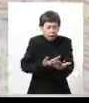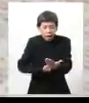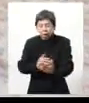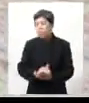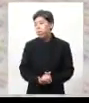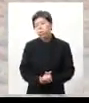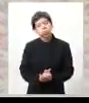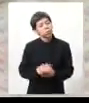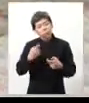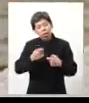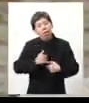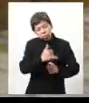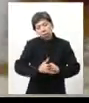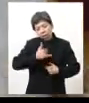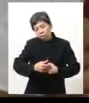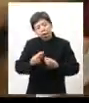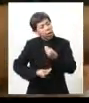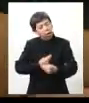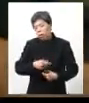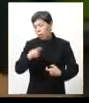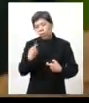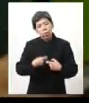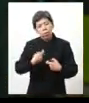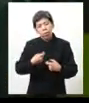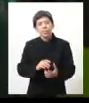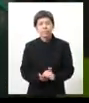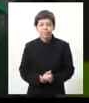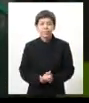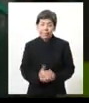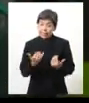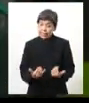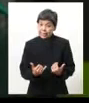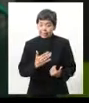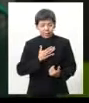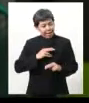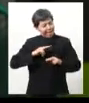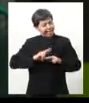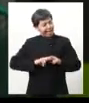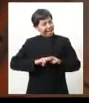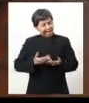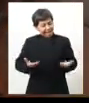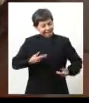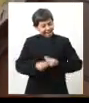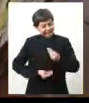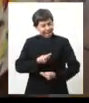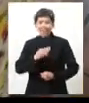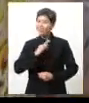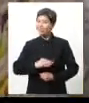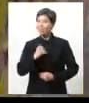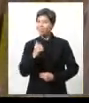ต่ก่อนก็ไปเร่ขายก็ลำบากนะคะต้องตลอดขายนะคะช่วยให้มีที่นั่งข